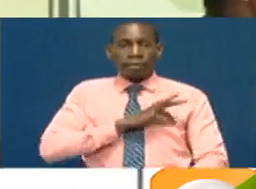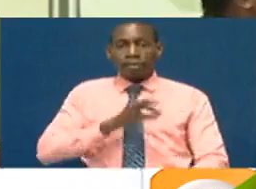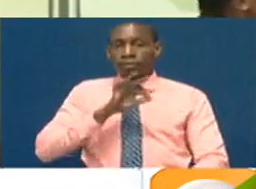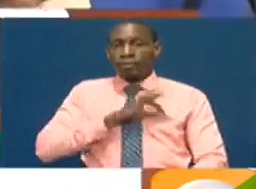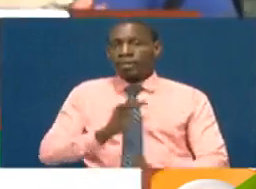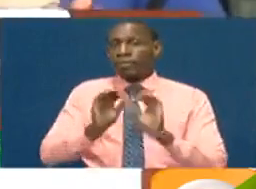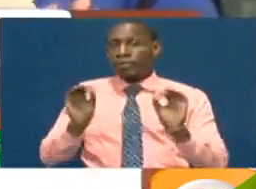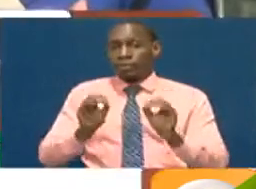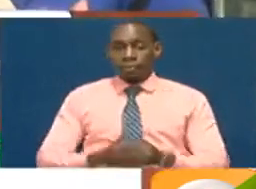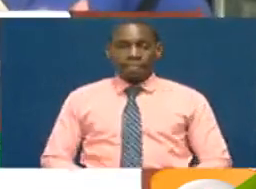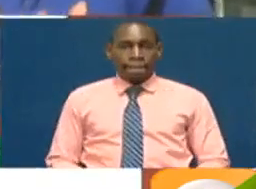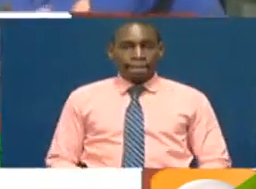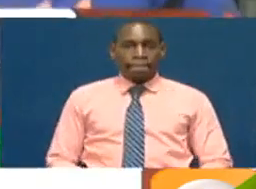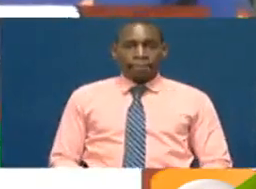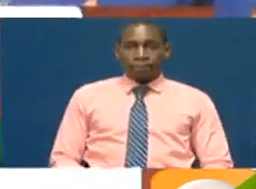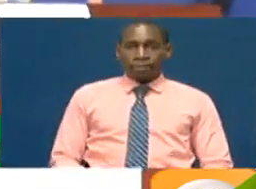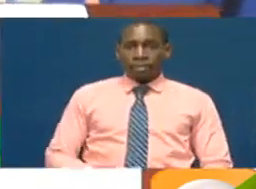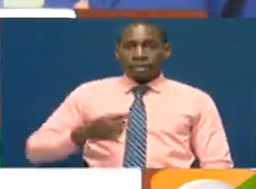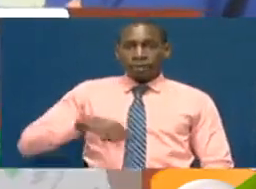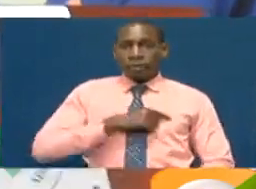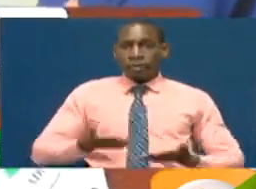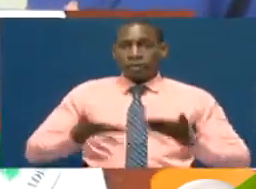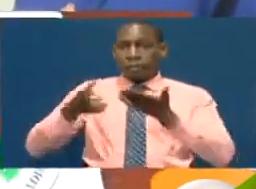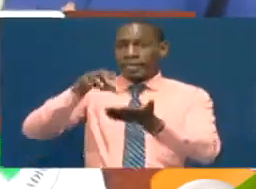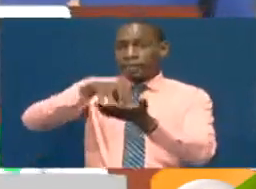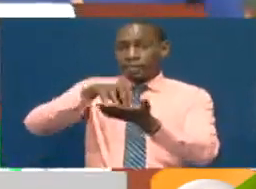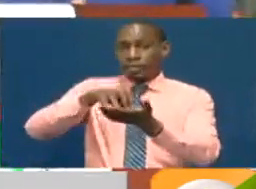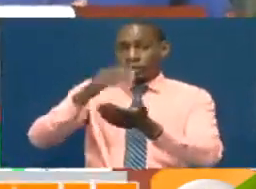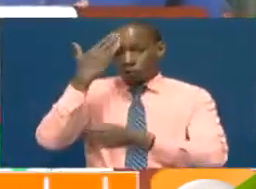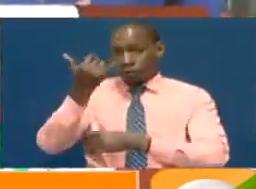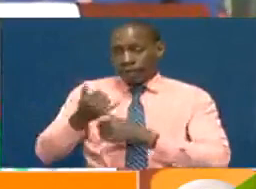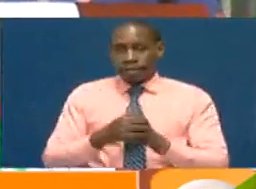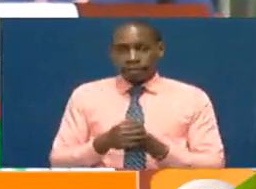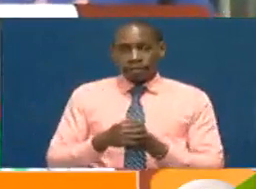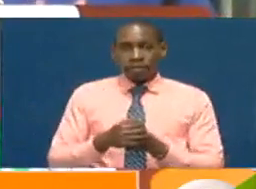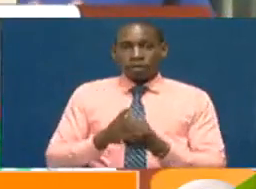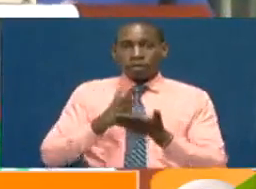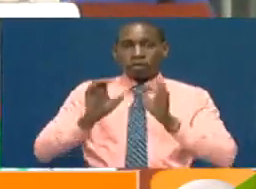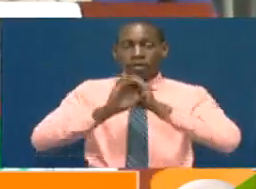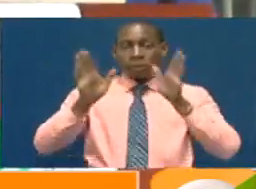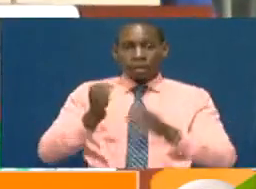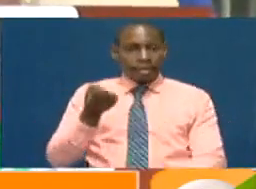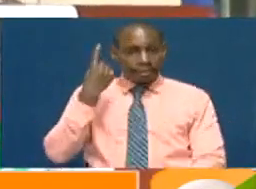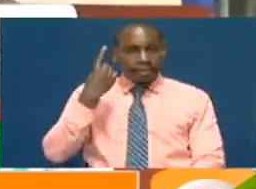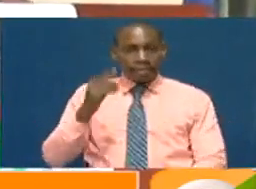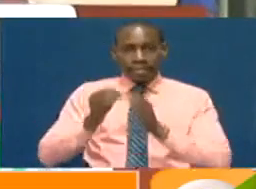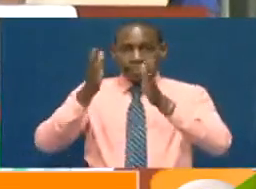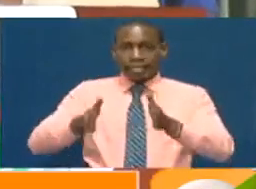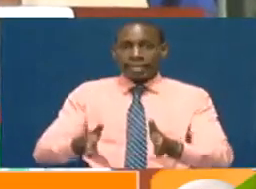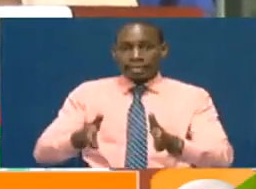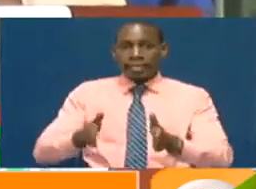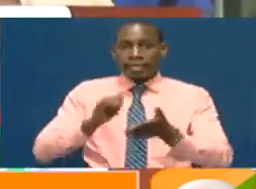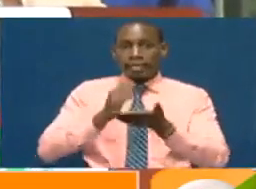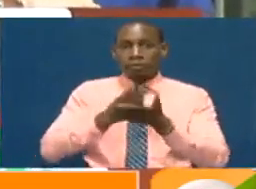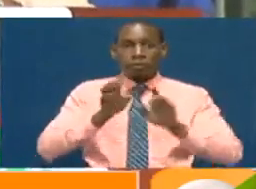tujavuna. Sisi tunakupatia kiti kwa sababu it was clear to me as the leader.